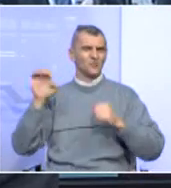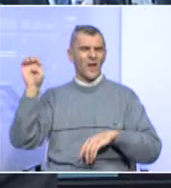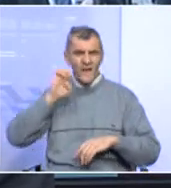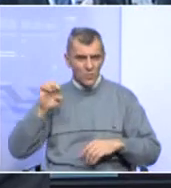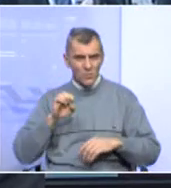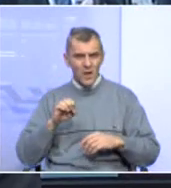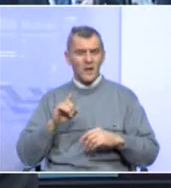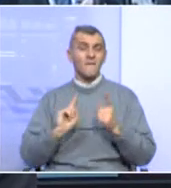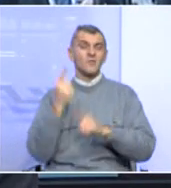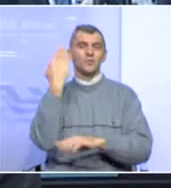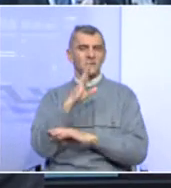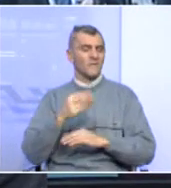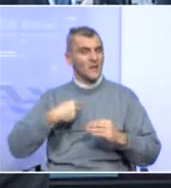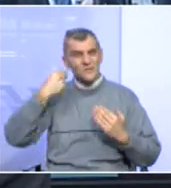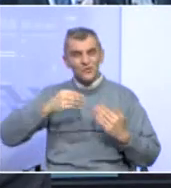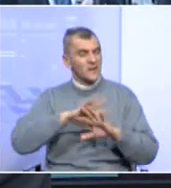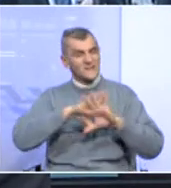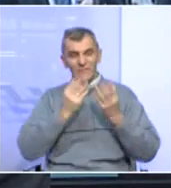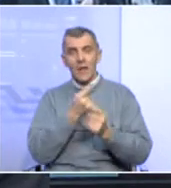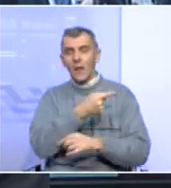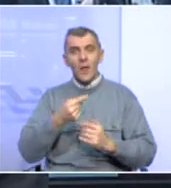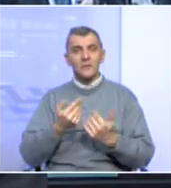izveštaj Valentina Incka.